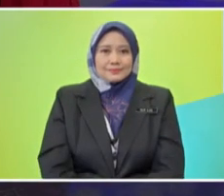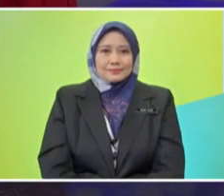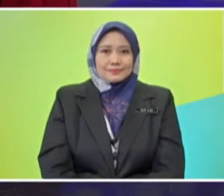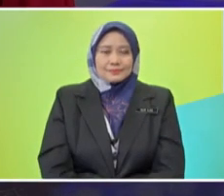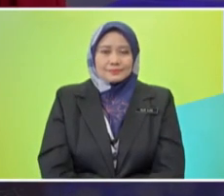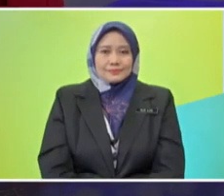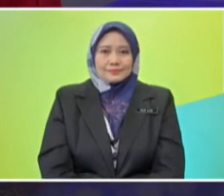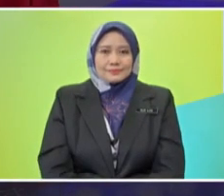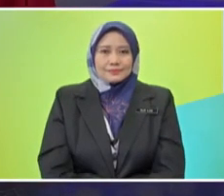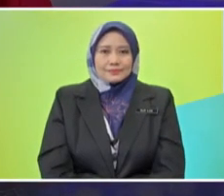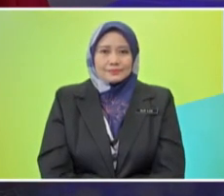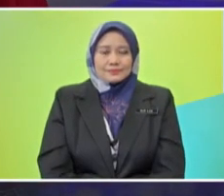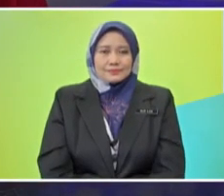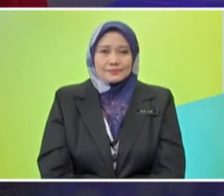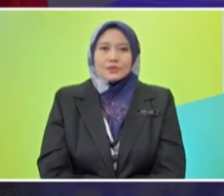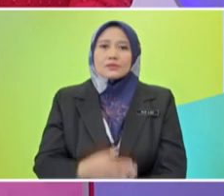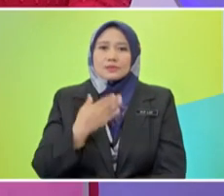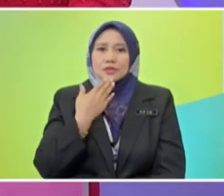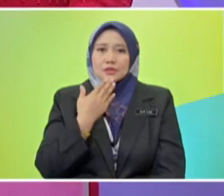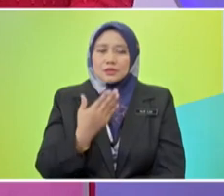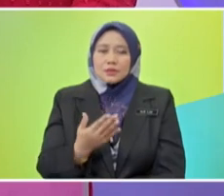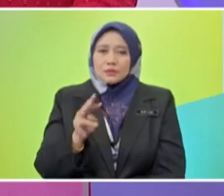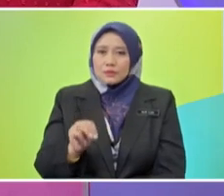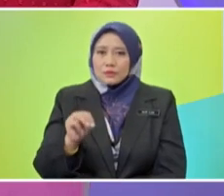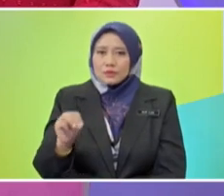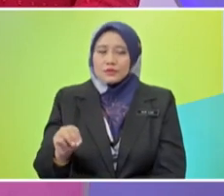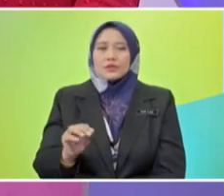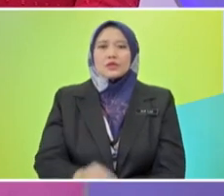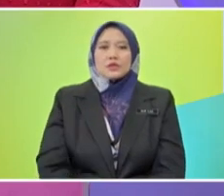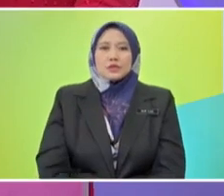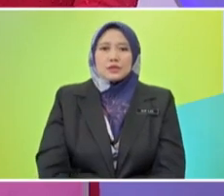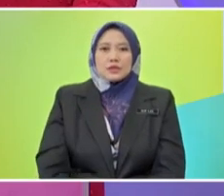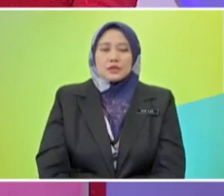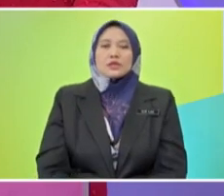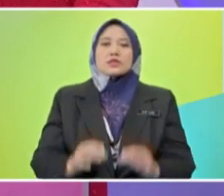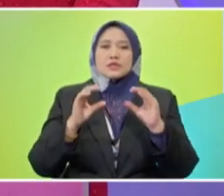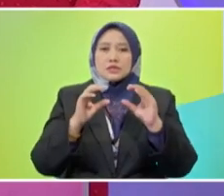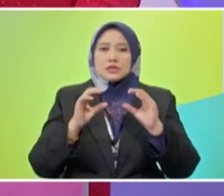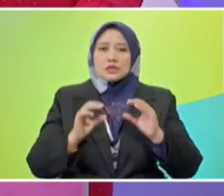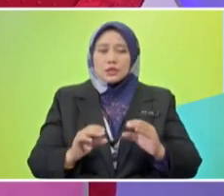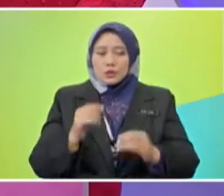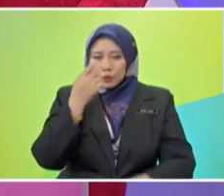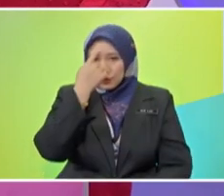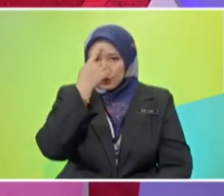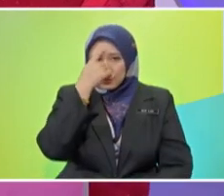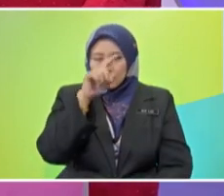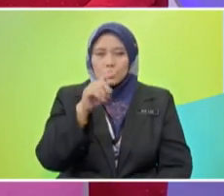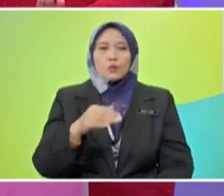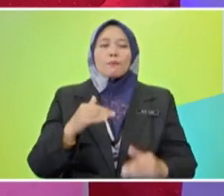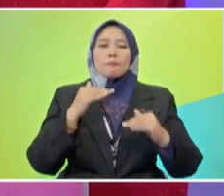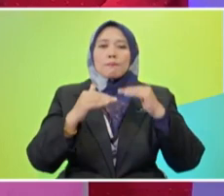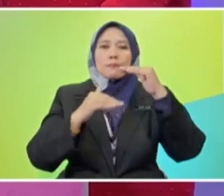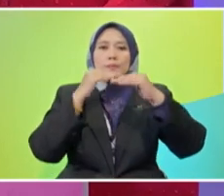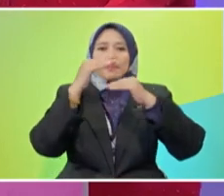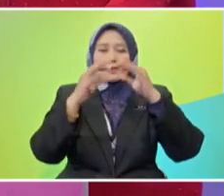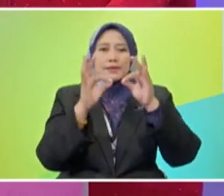Baiklah, murid-murid. Cikgu akan mengajar dahulu awak berdua cara untuk membina ayat berdasarkan maklumat pada paparan. Baiklah, di